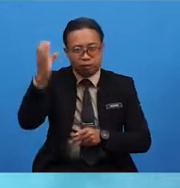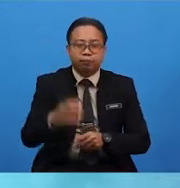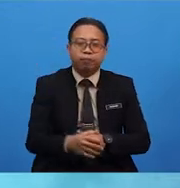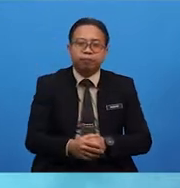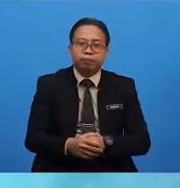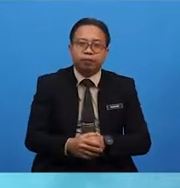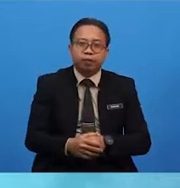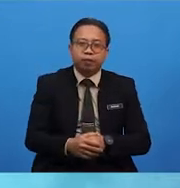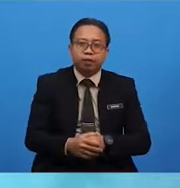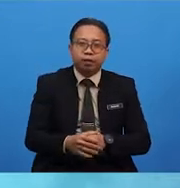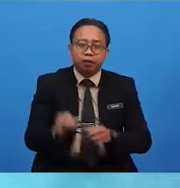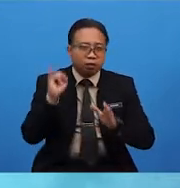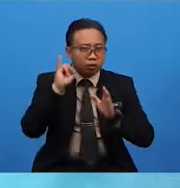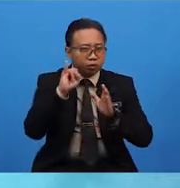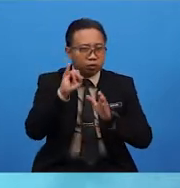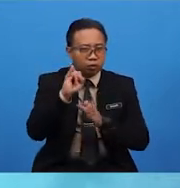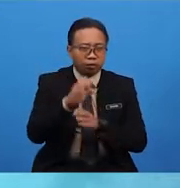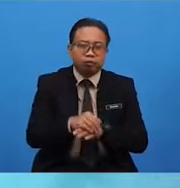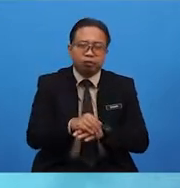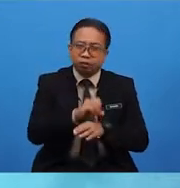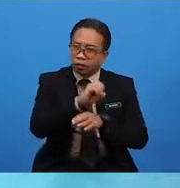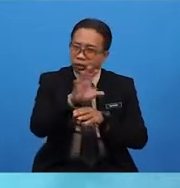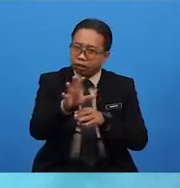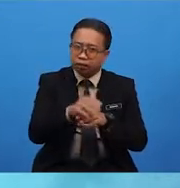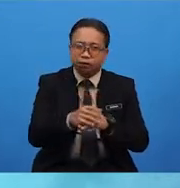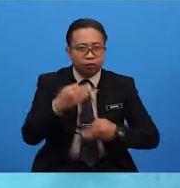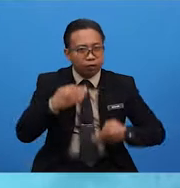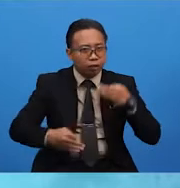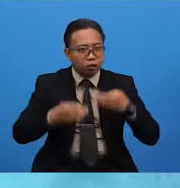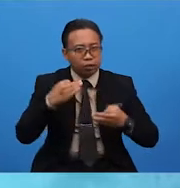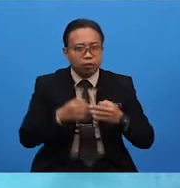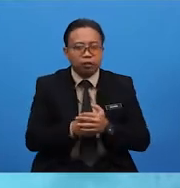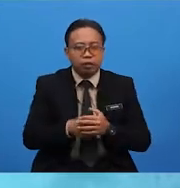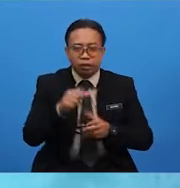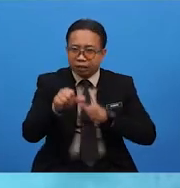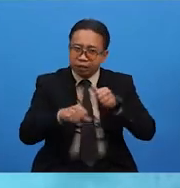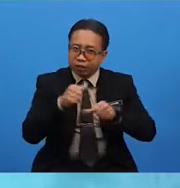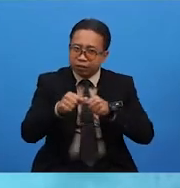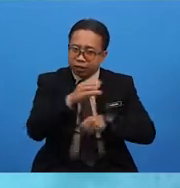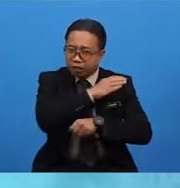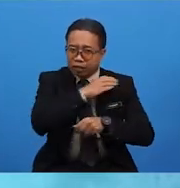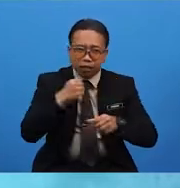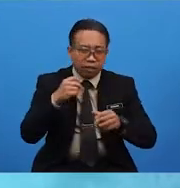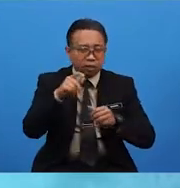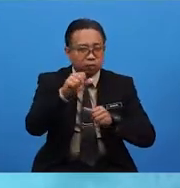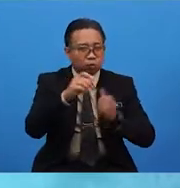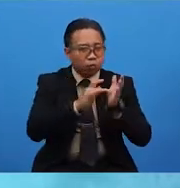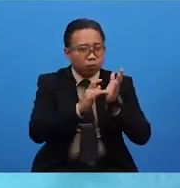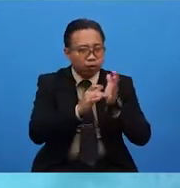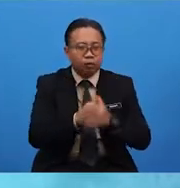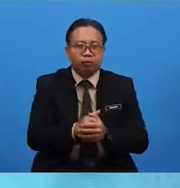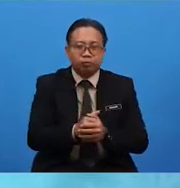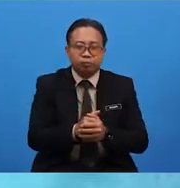industri dan teknikal pengiklanan t-shirt says dan perubatan